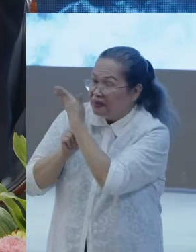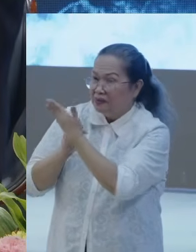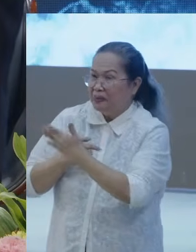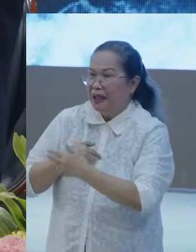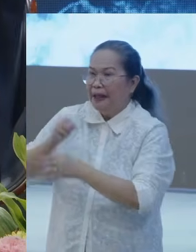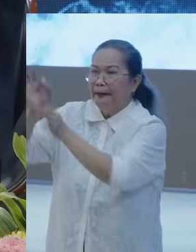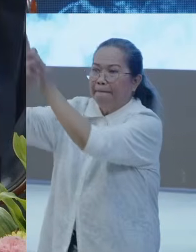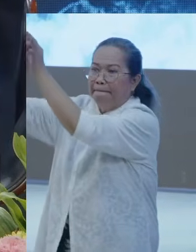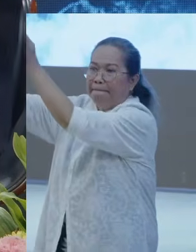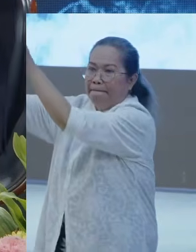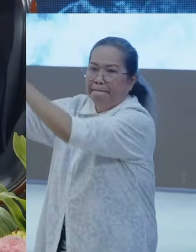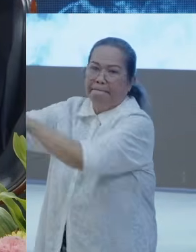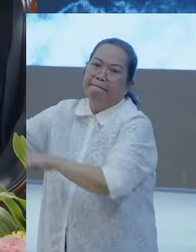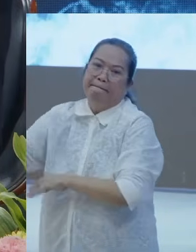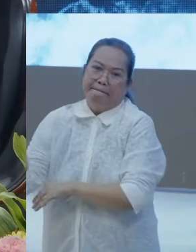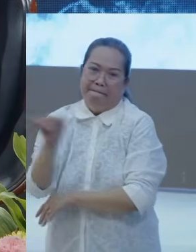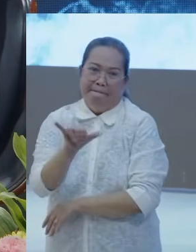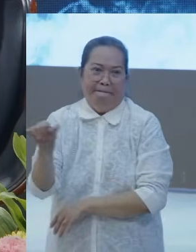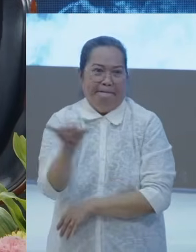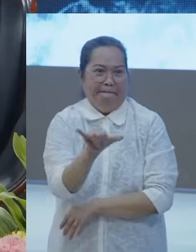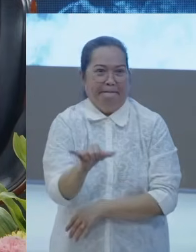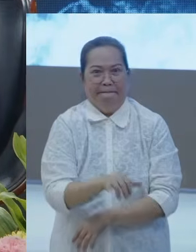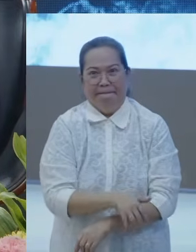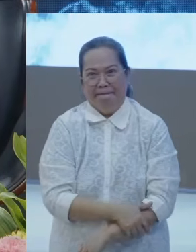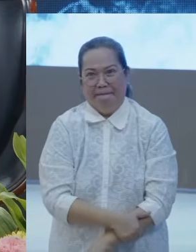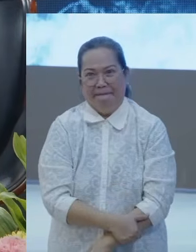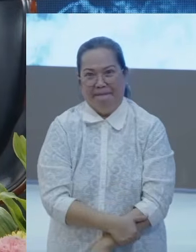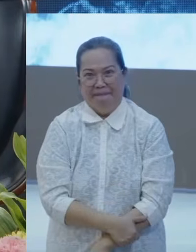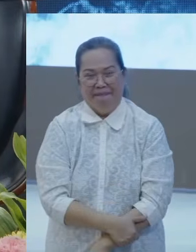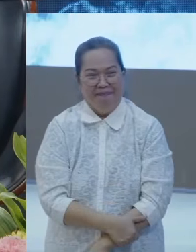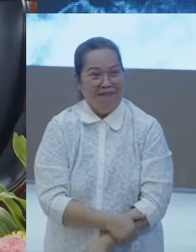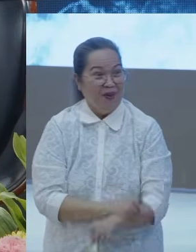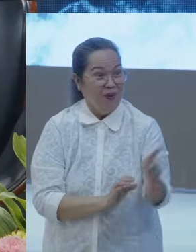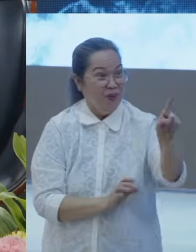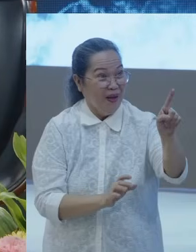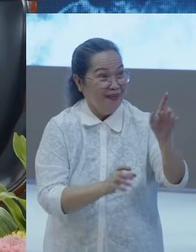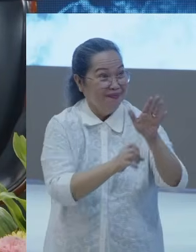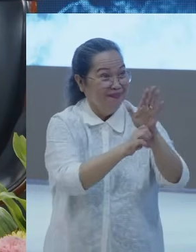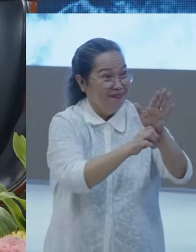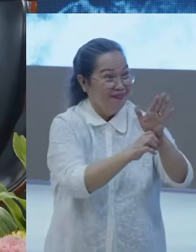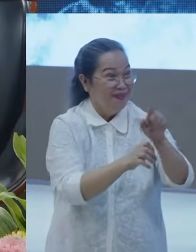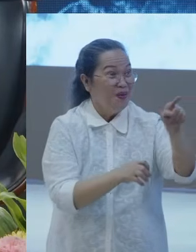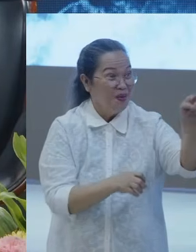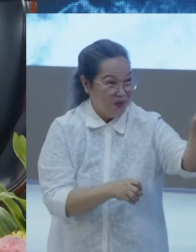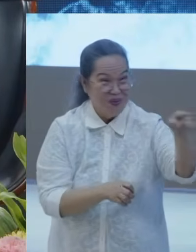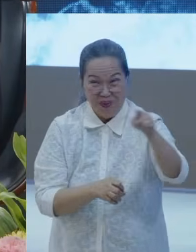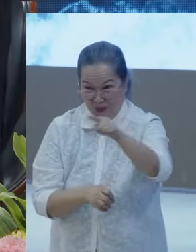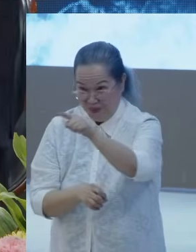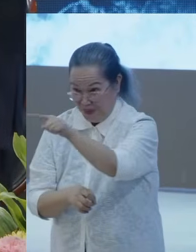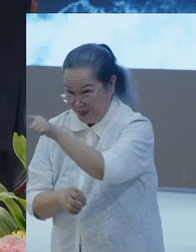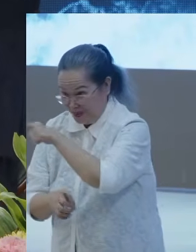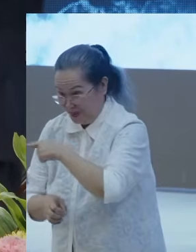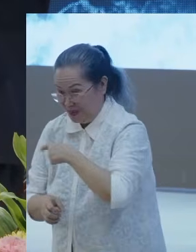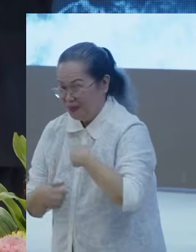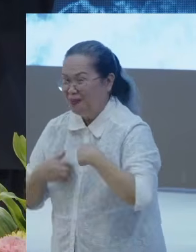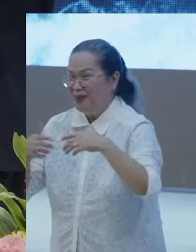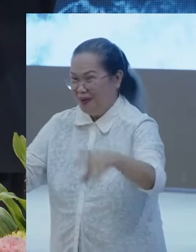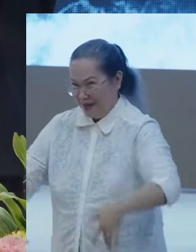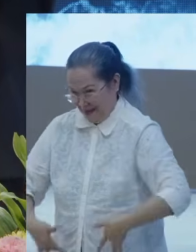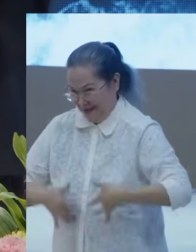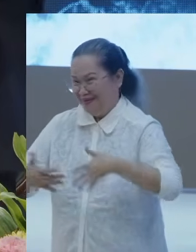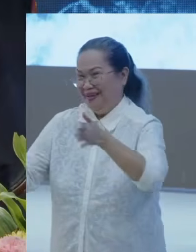supernatural na pananampalataya. Alam niyo kung ano ang sign? Kayo ay mabubuhay na